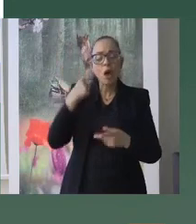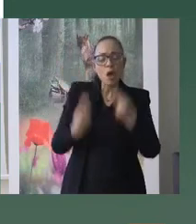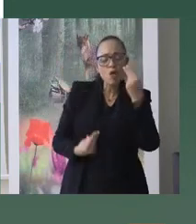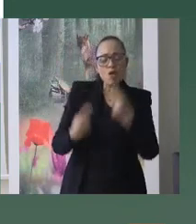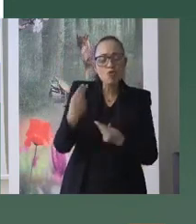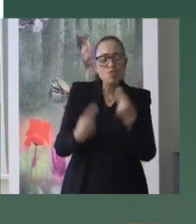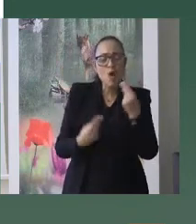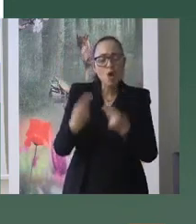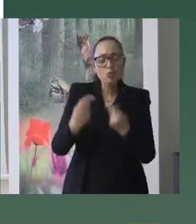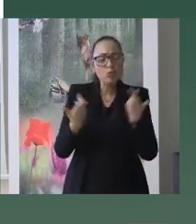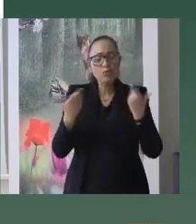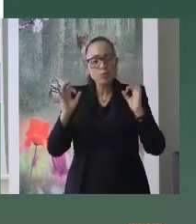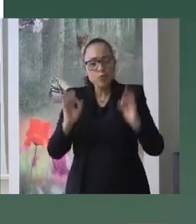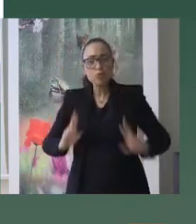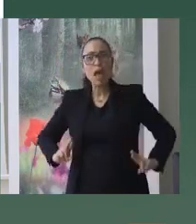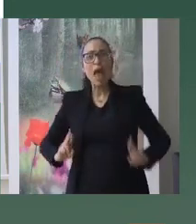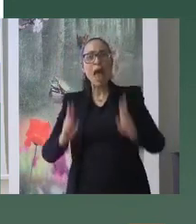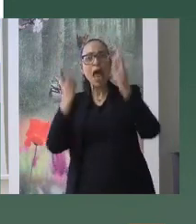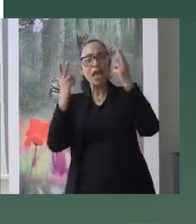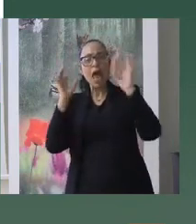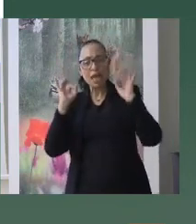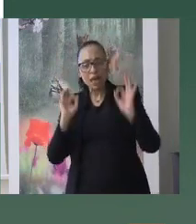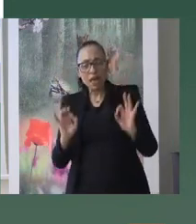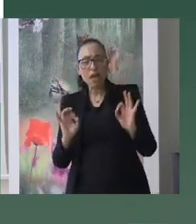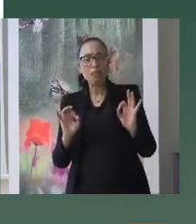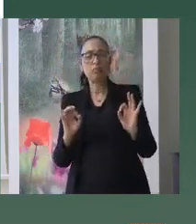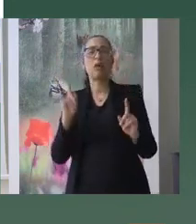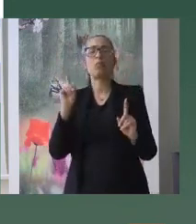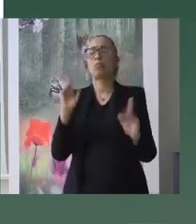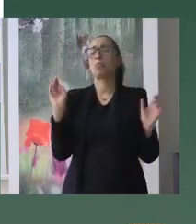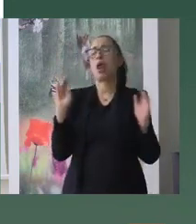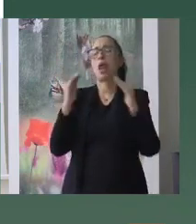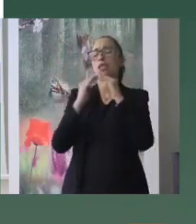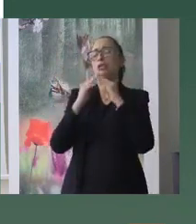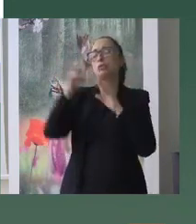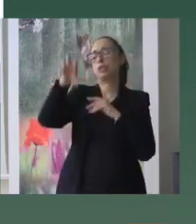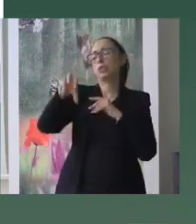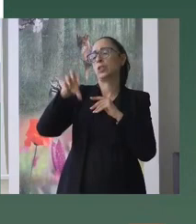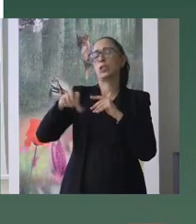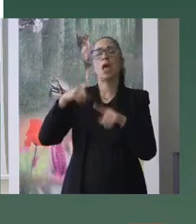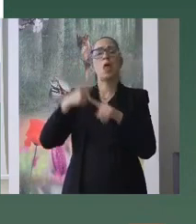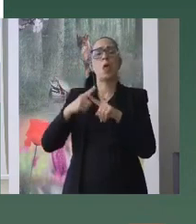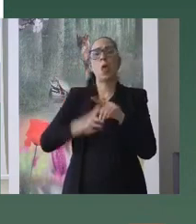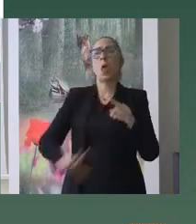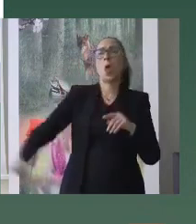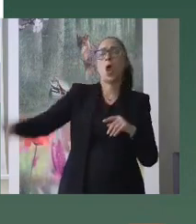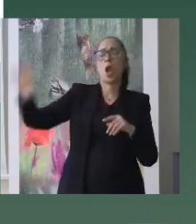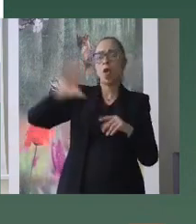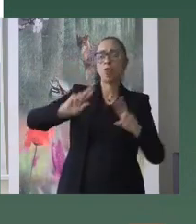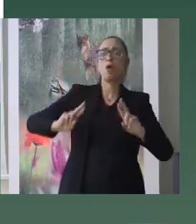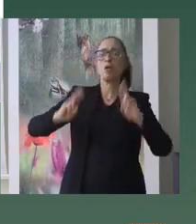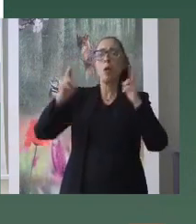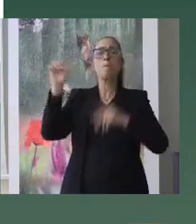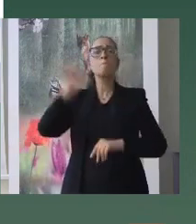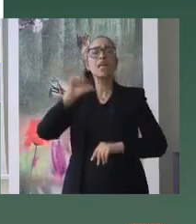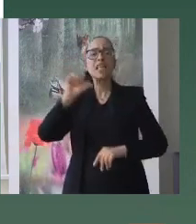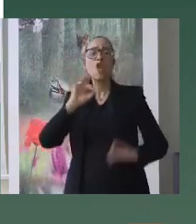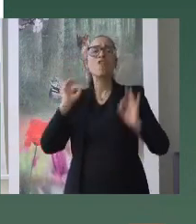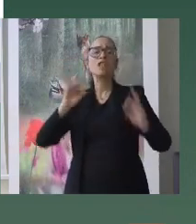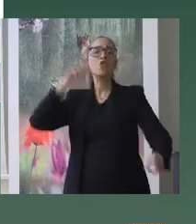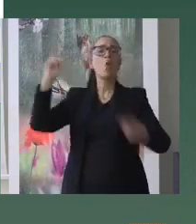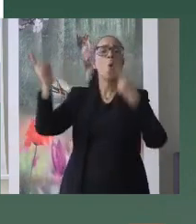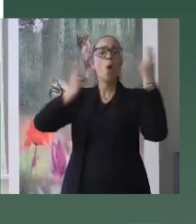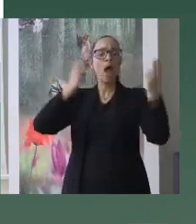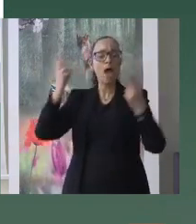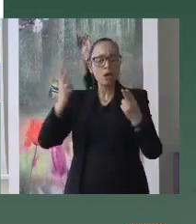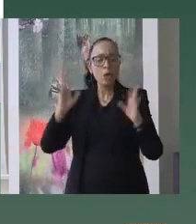υπολογισμός πόση ενέργεια κατά μέσον όρο καταναλώνει ένα νοικοκυριό στην Ελλάδα με τις τρέχουσες πηγές ενέργειας, πετρέλαιο και φυσικό αέριο,